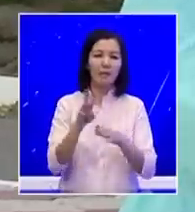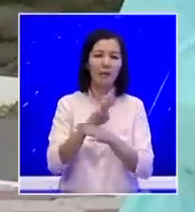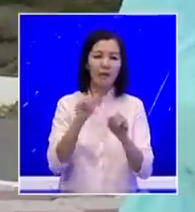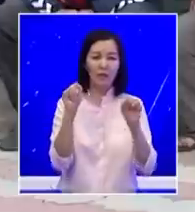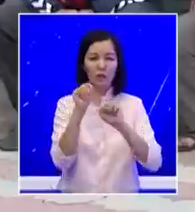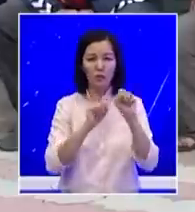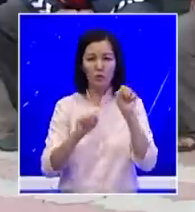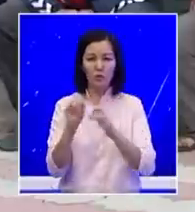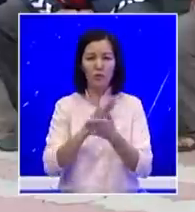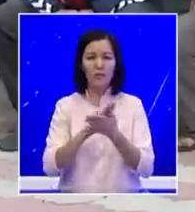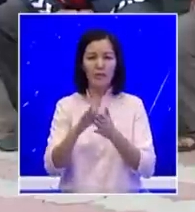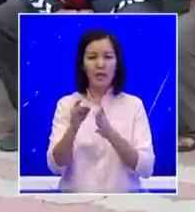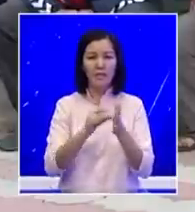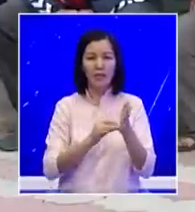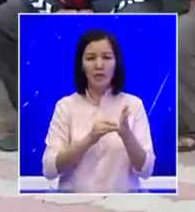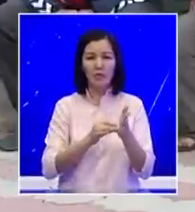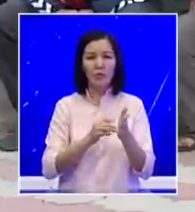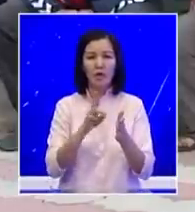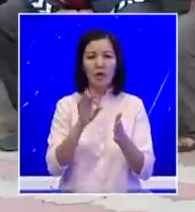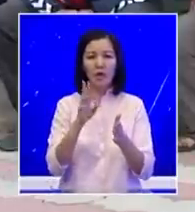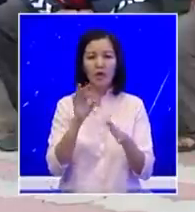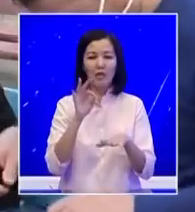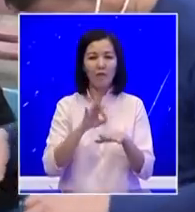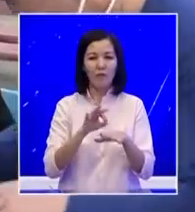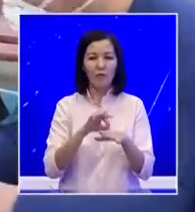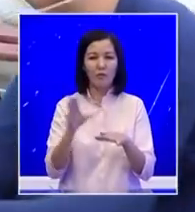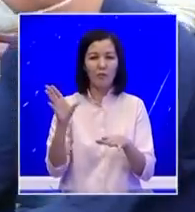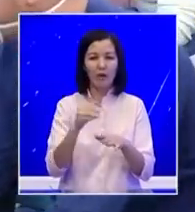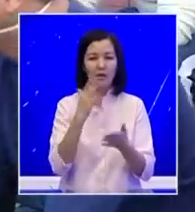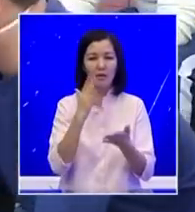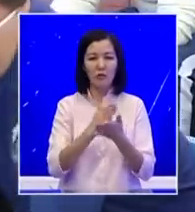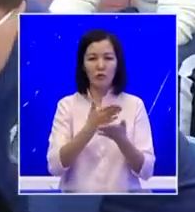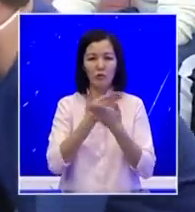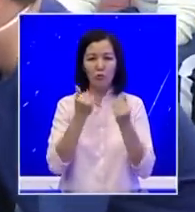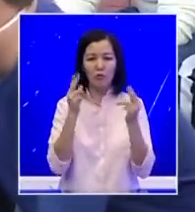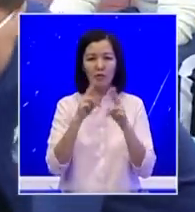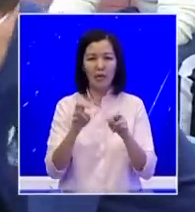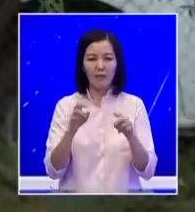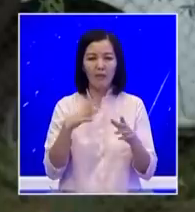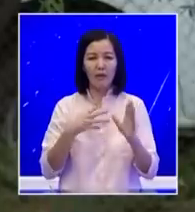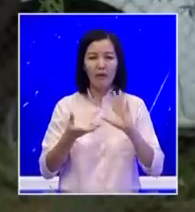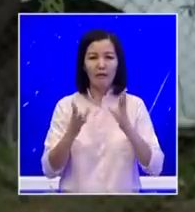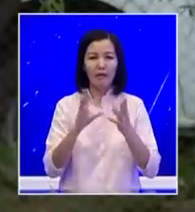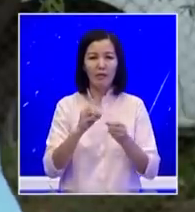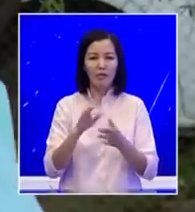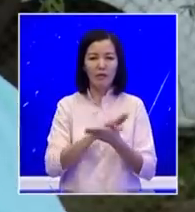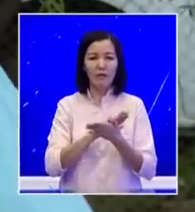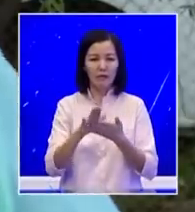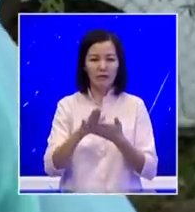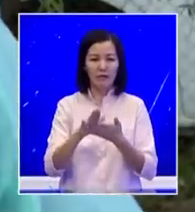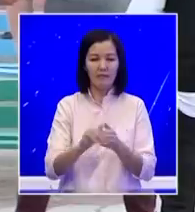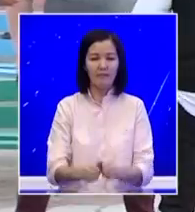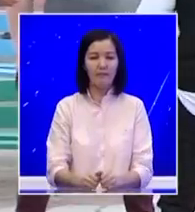шаралар жүргізілді. Бірден жетісулықтардан коронавирус инфекциясының бар жоғын растайтын сараптама алынды. Нәтижелері таза болып